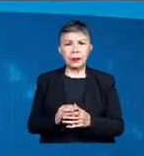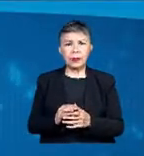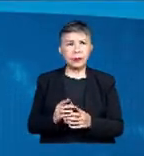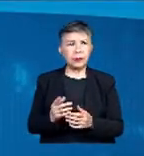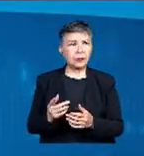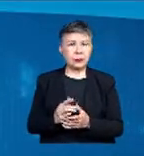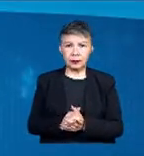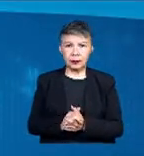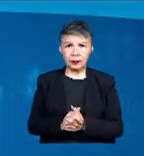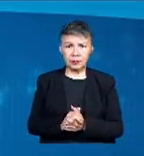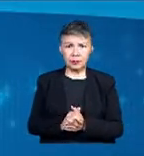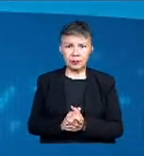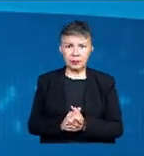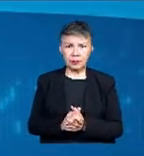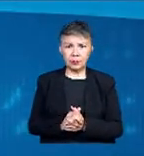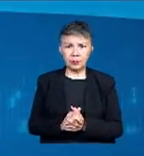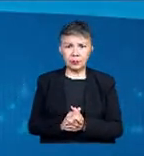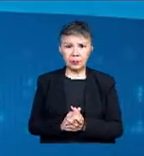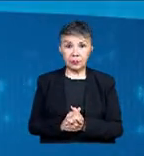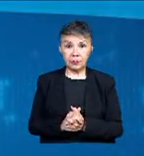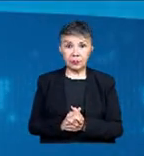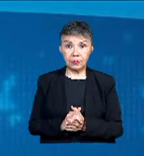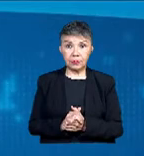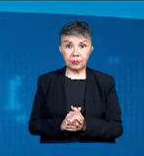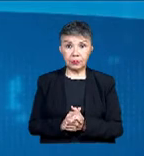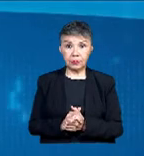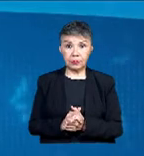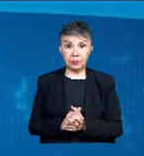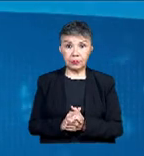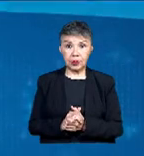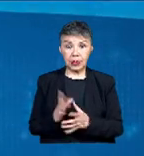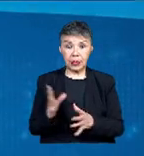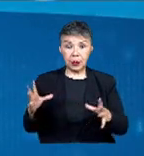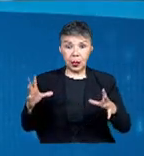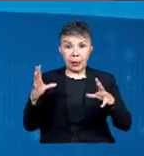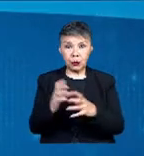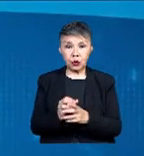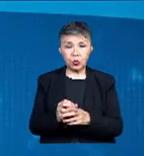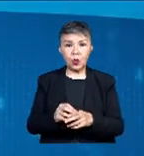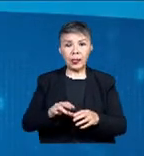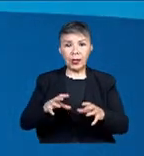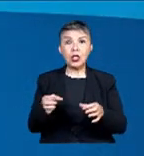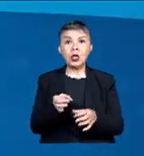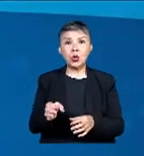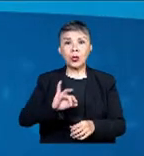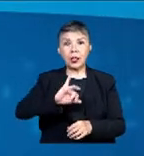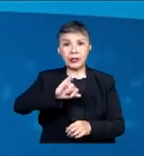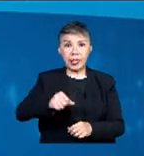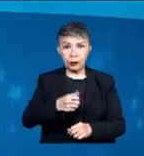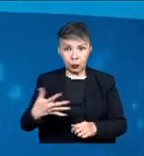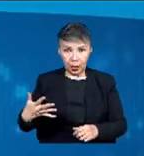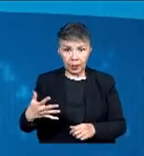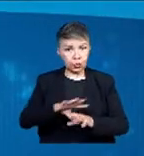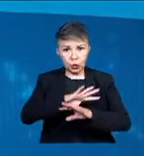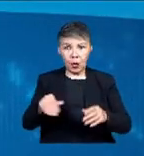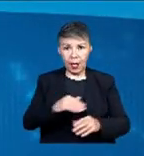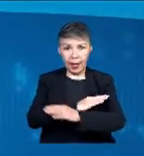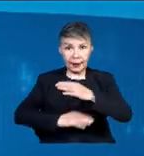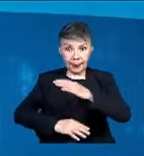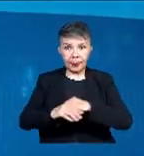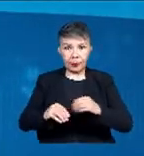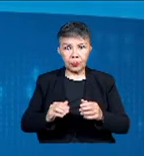sekitar setiap 4 provinsi, ini semuanya akan ditampung di Kota Jayapura, bukan di Kota Jayapura. Nanti